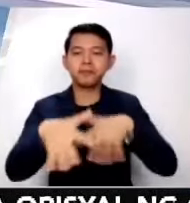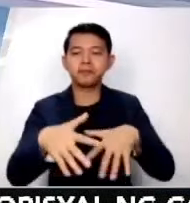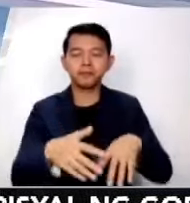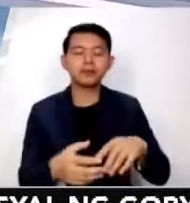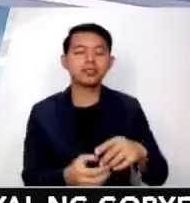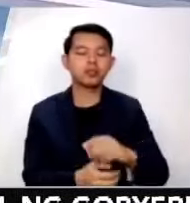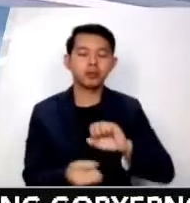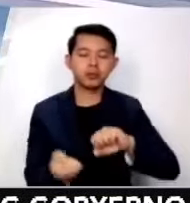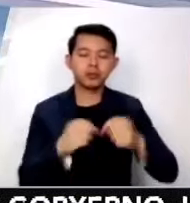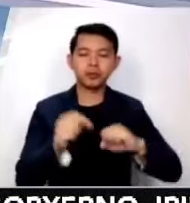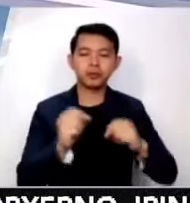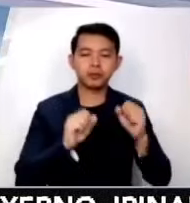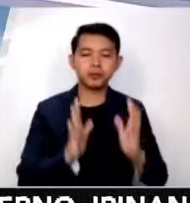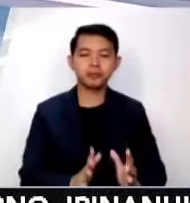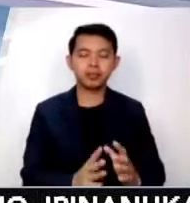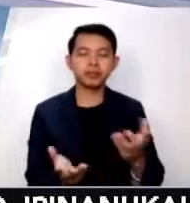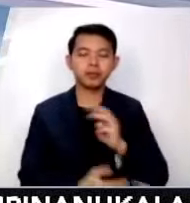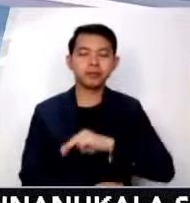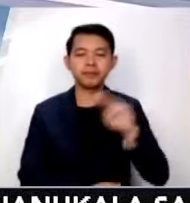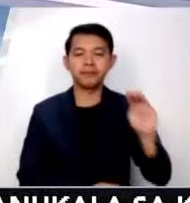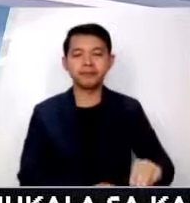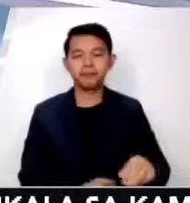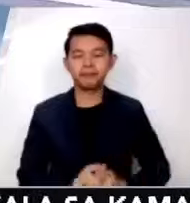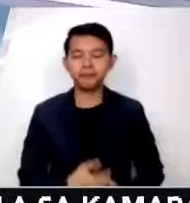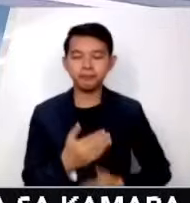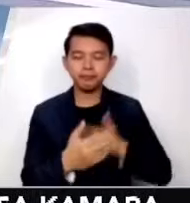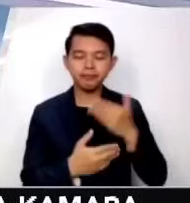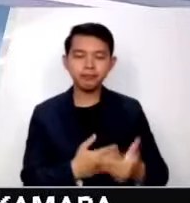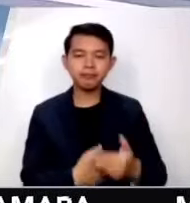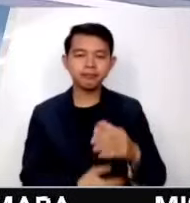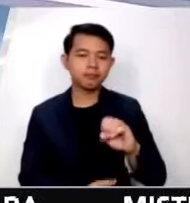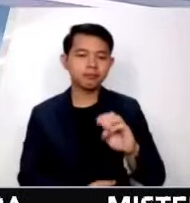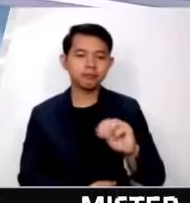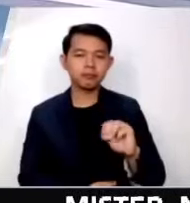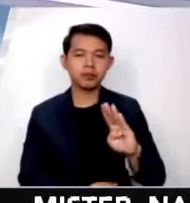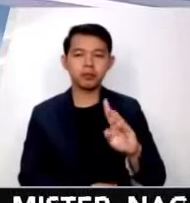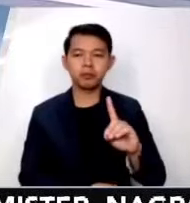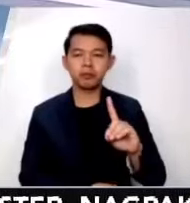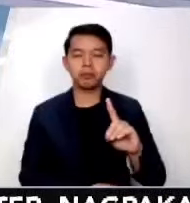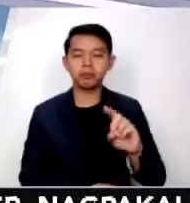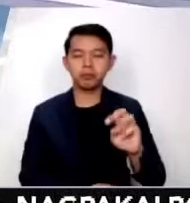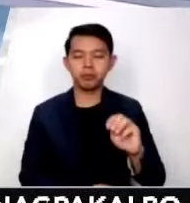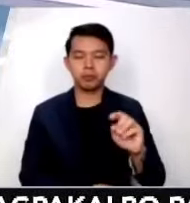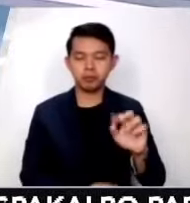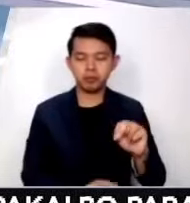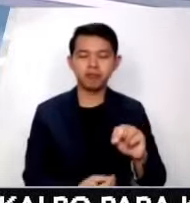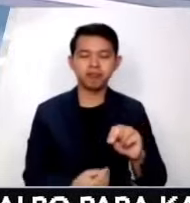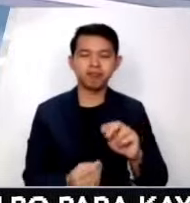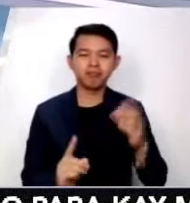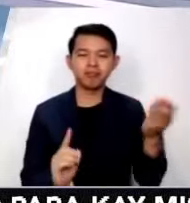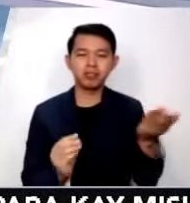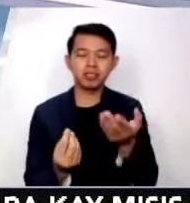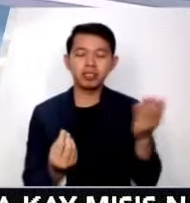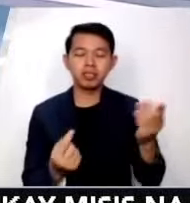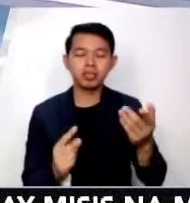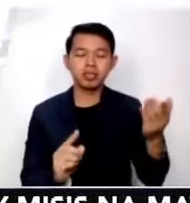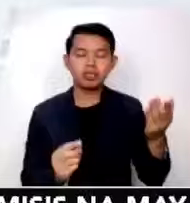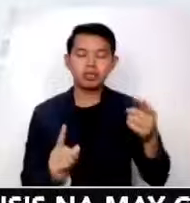Tuluyan ang inalis ng ombudsman bilang alkalde ng Banban, Tarlac si Alice Go. Nagugat yan sa reklamo isinampan ng